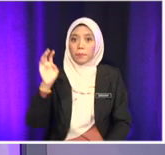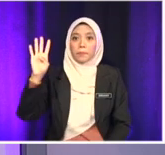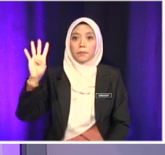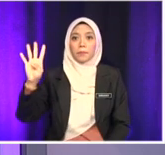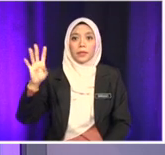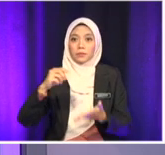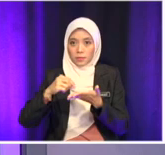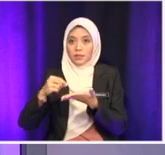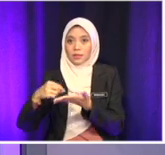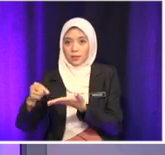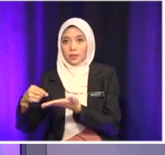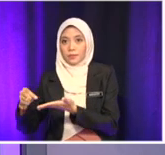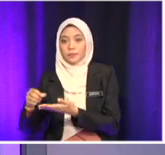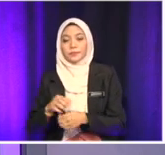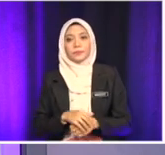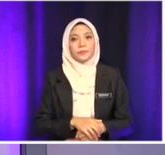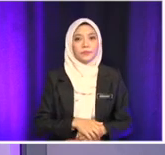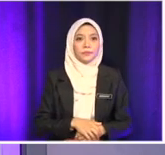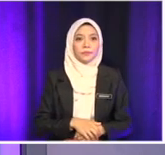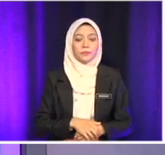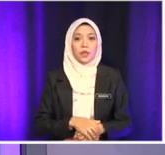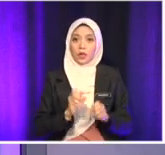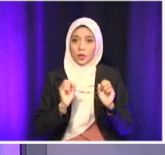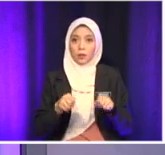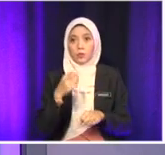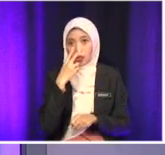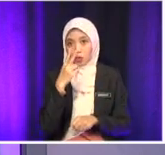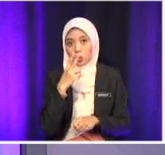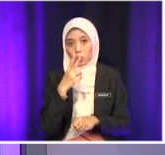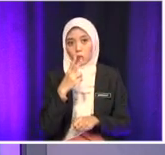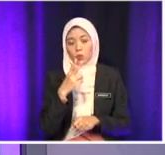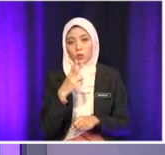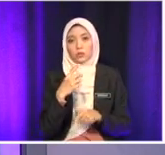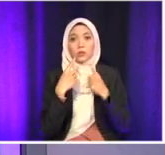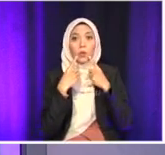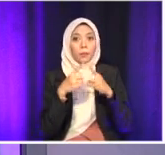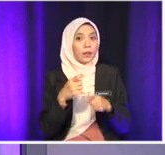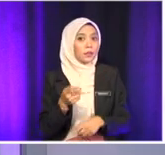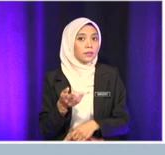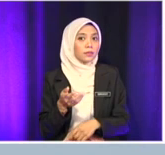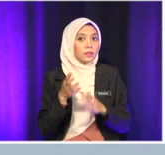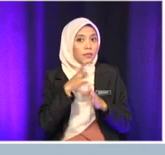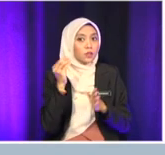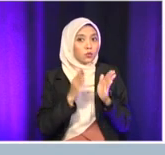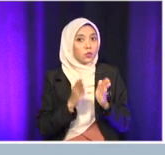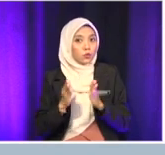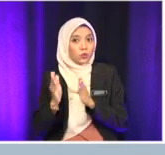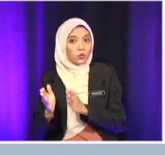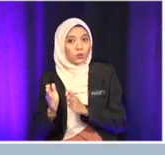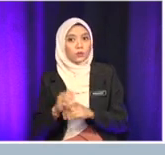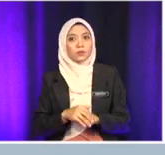menyelesaikan soal yang tadi kita boleh tengok daripada persamaan yang kita dapat kita beli susun X dengan x